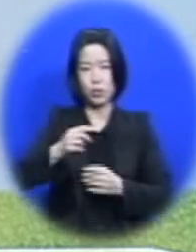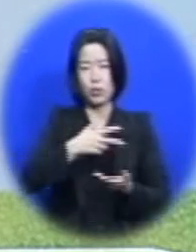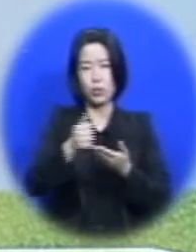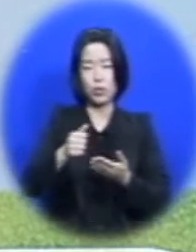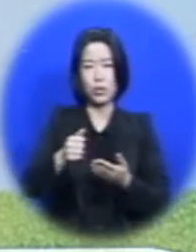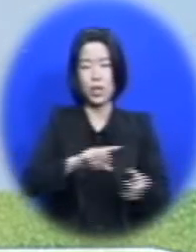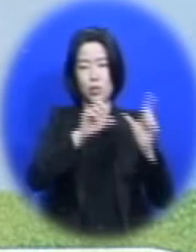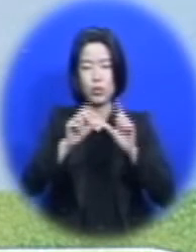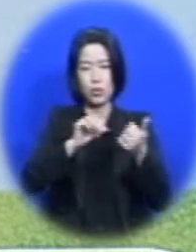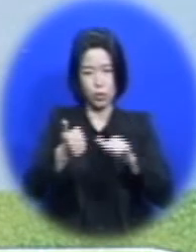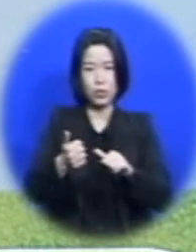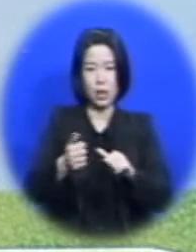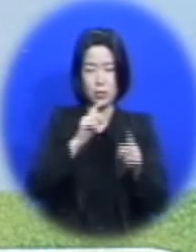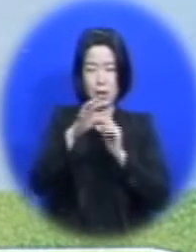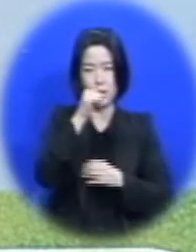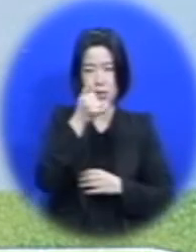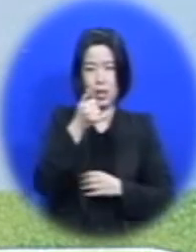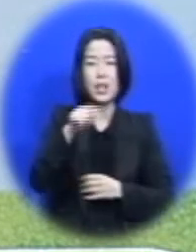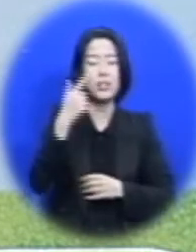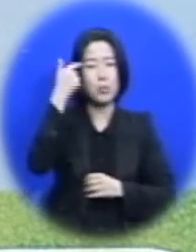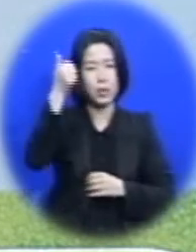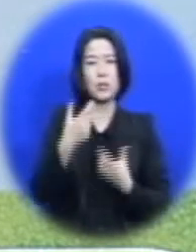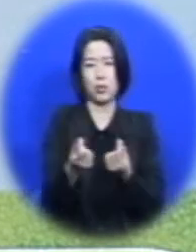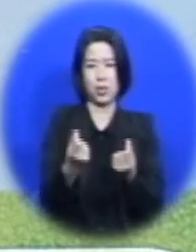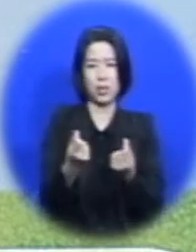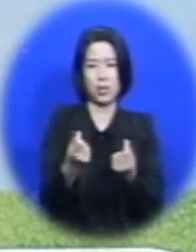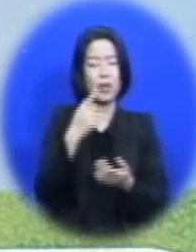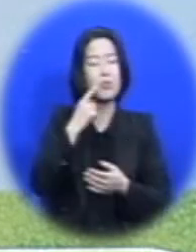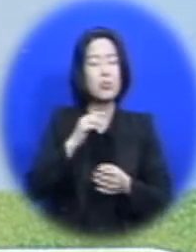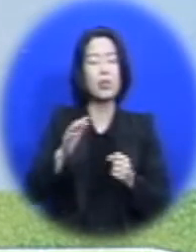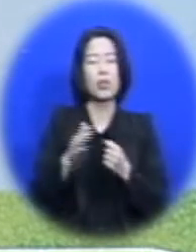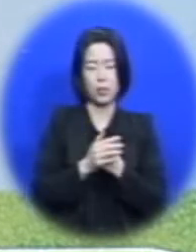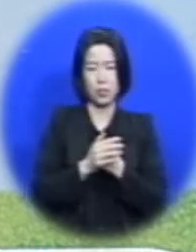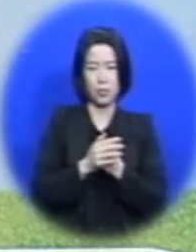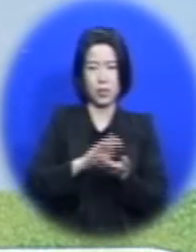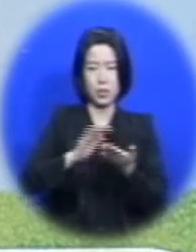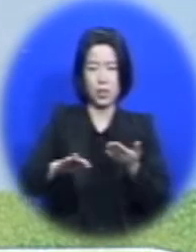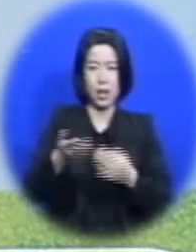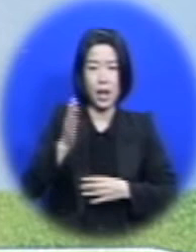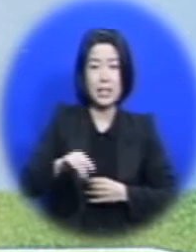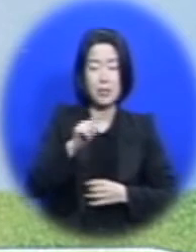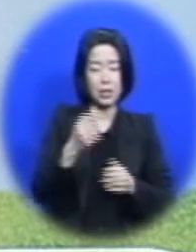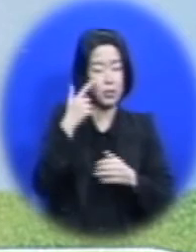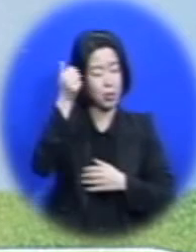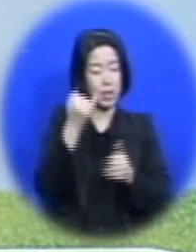목사님이 정말 그러셔 쓰니 부럽기도 합니다 그렇지만 그 목사님의 사모님과